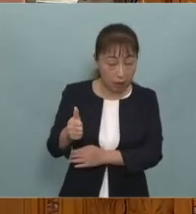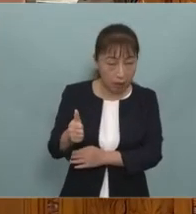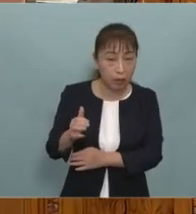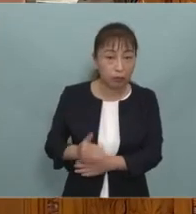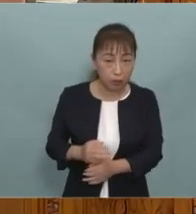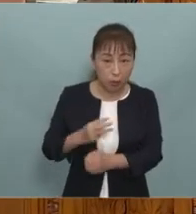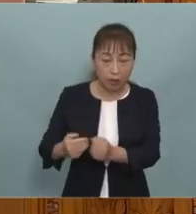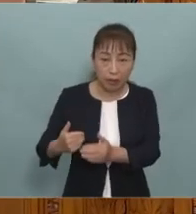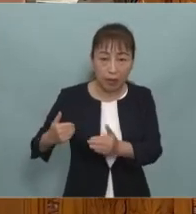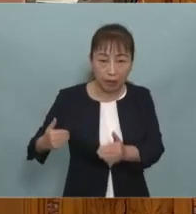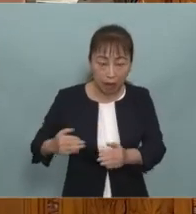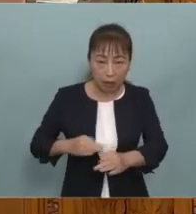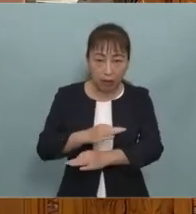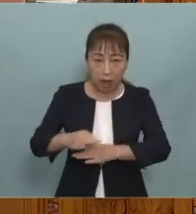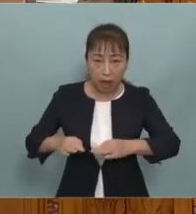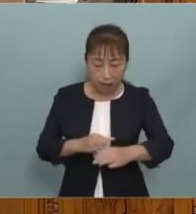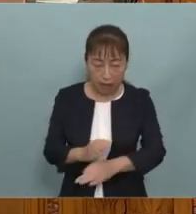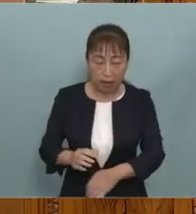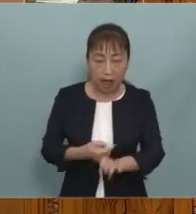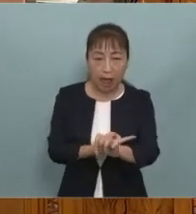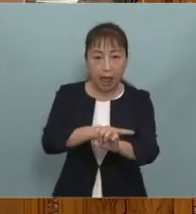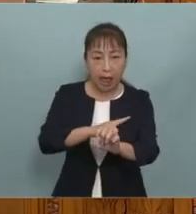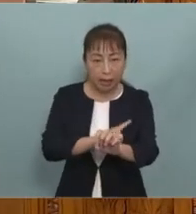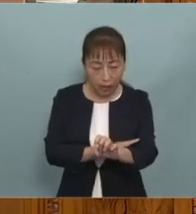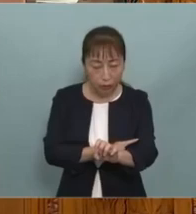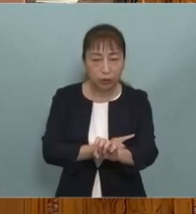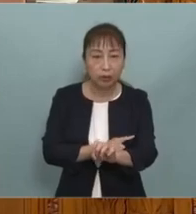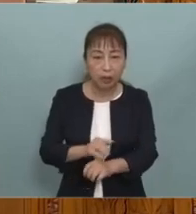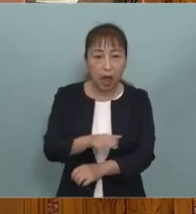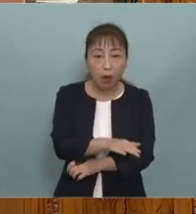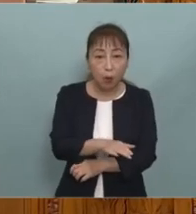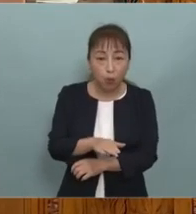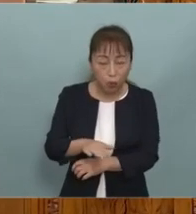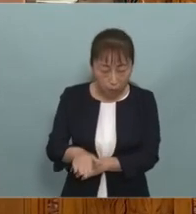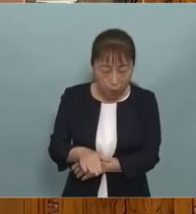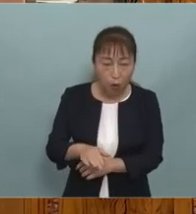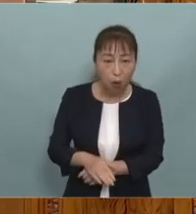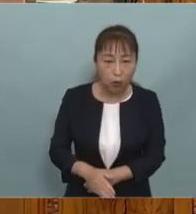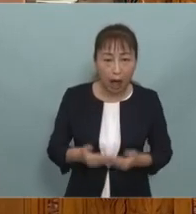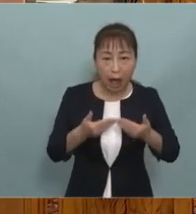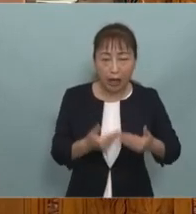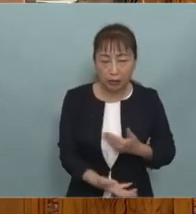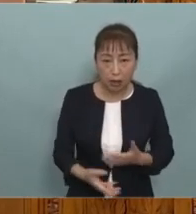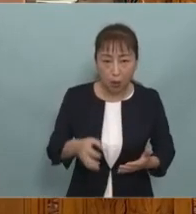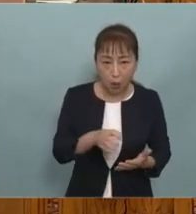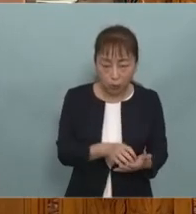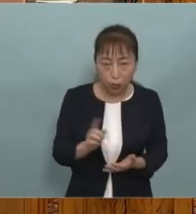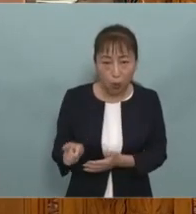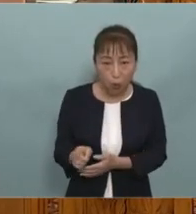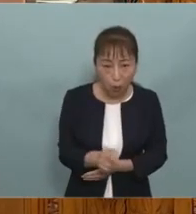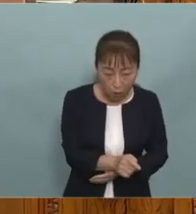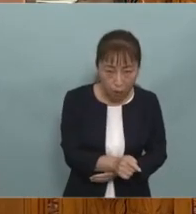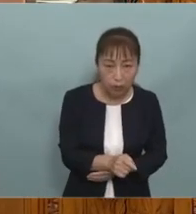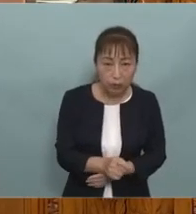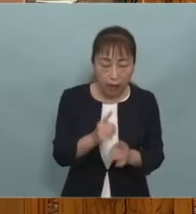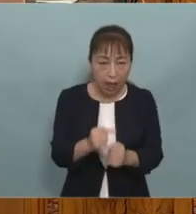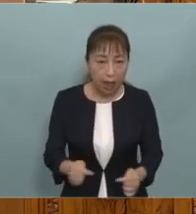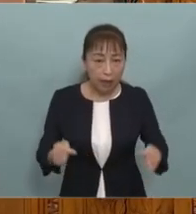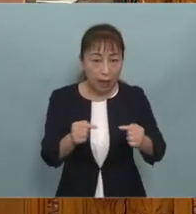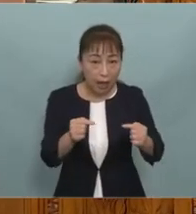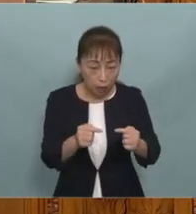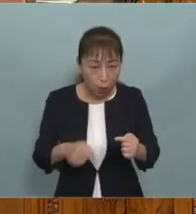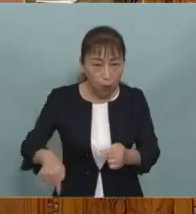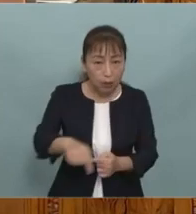は経済エネルギー政策子供政策安全保障政策そして外交政策